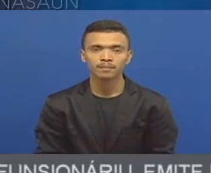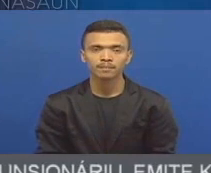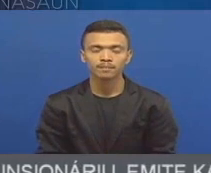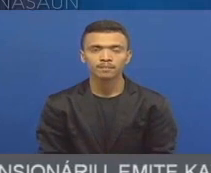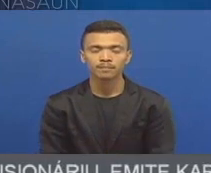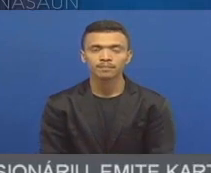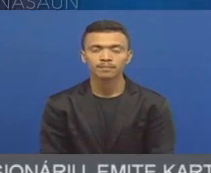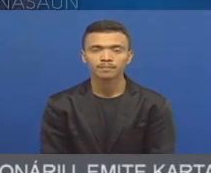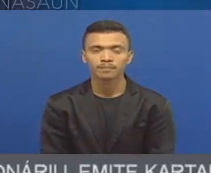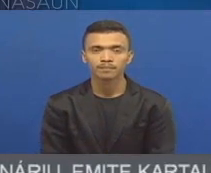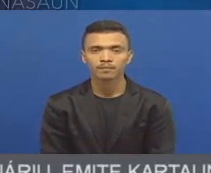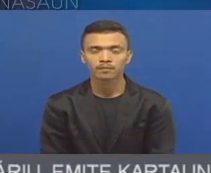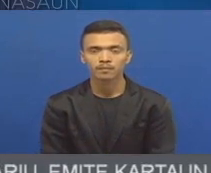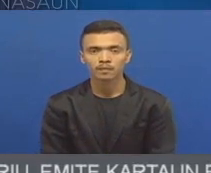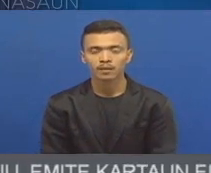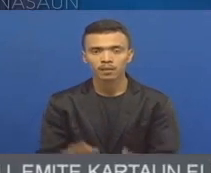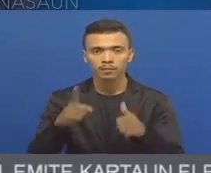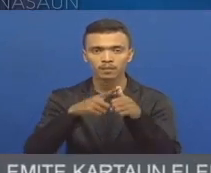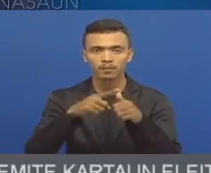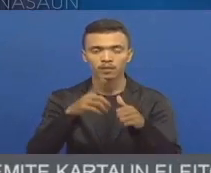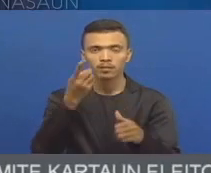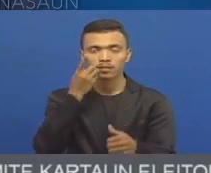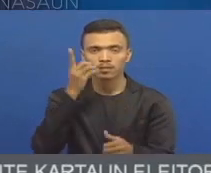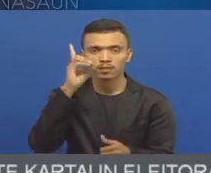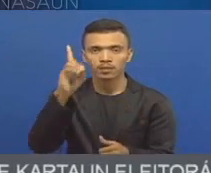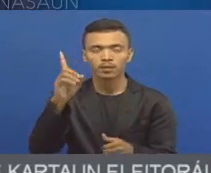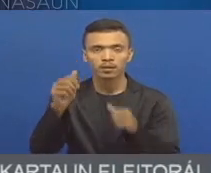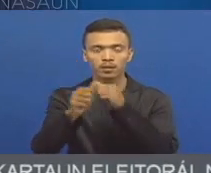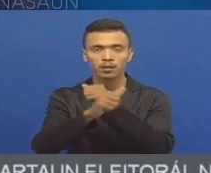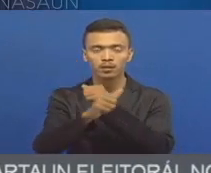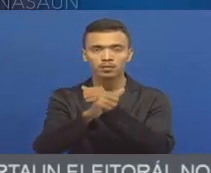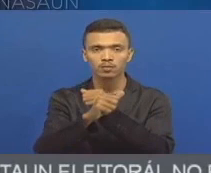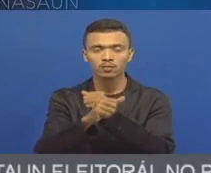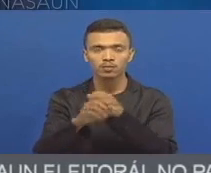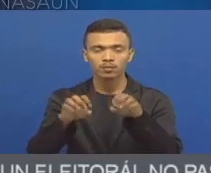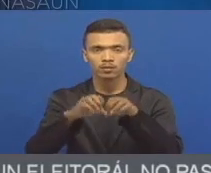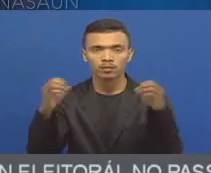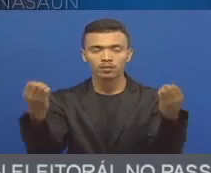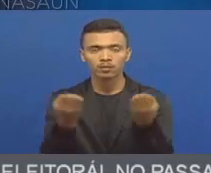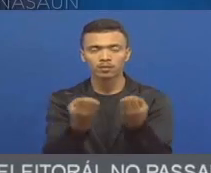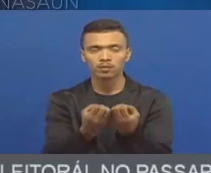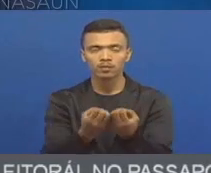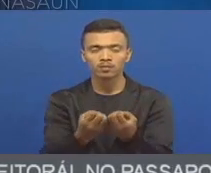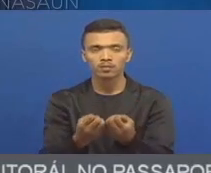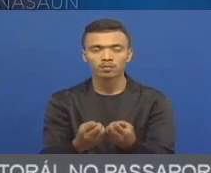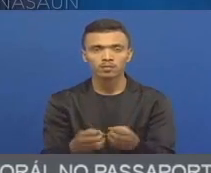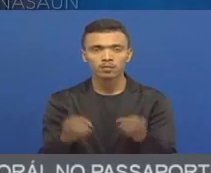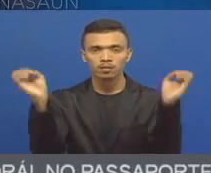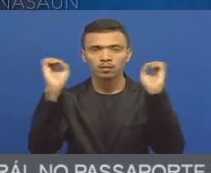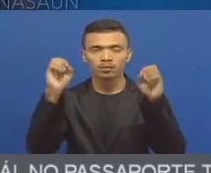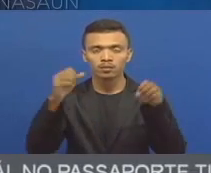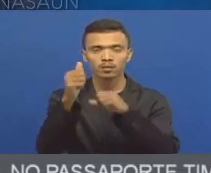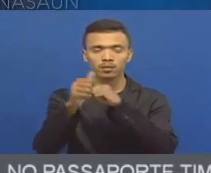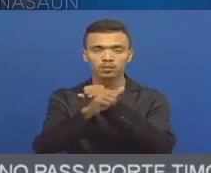hanen primero atu dehang ne asunto Laos asunto organisasaun nia ida Laos asunto ema ida